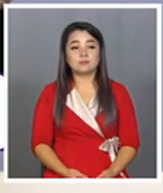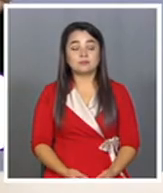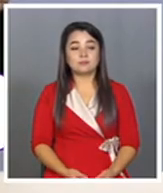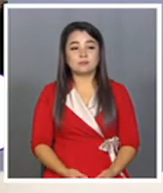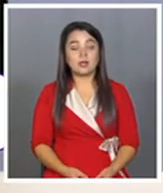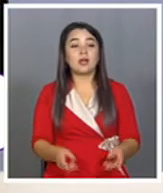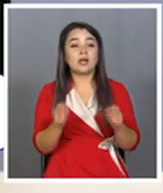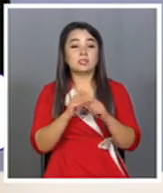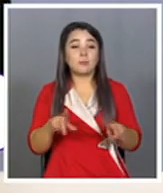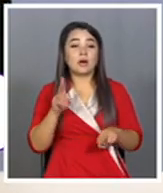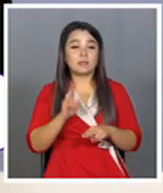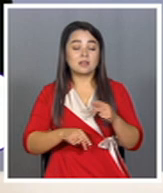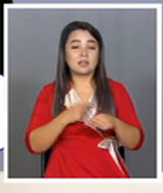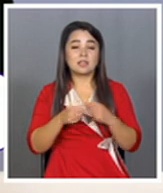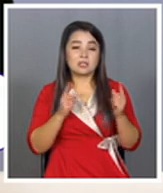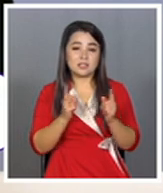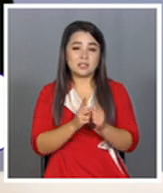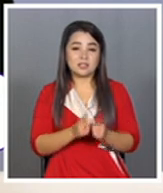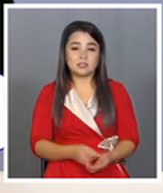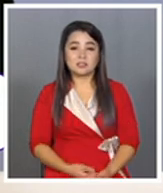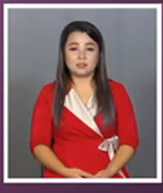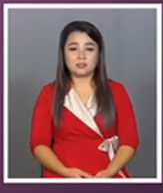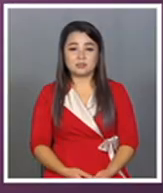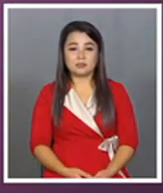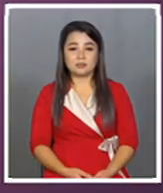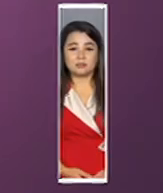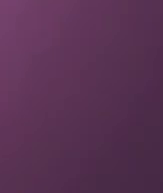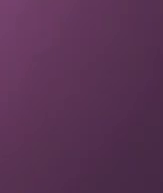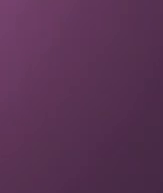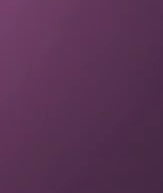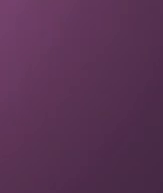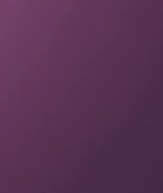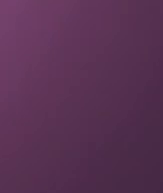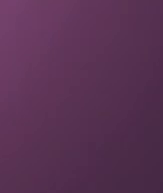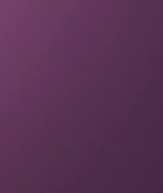талдадық. Сабағымыз аяқталды. Сау болыңыздар.